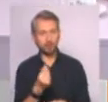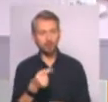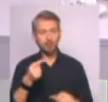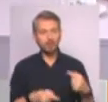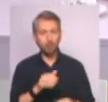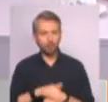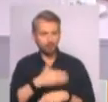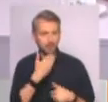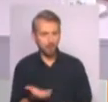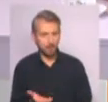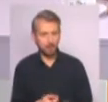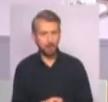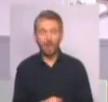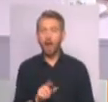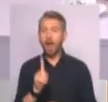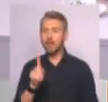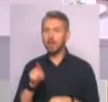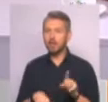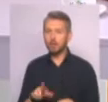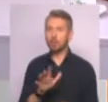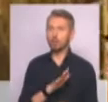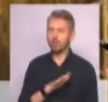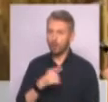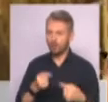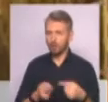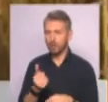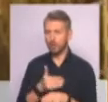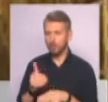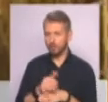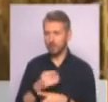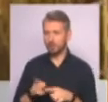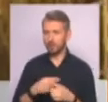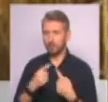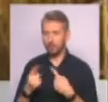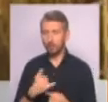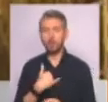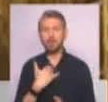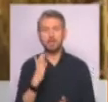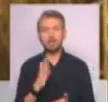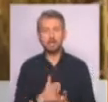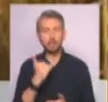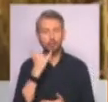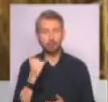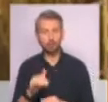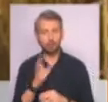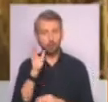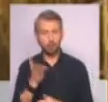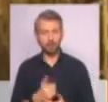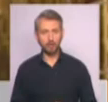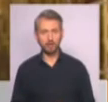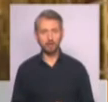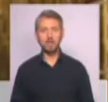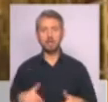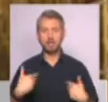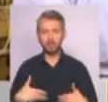взагалі. Але іноді вони бувають. Ми трошки пізніше про це поговоримо, тому що у нас є телефонний дзвінок. Слухаємо вас.